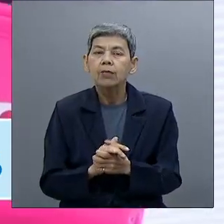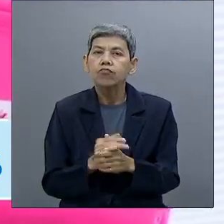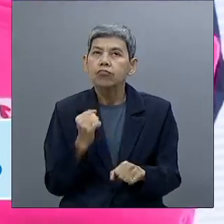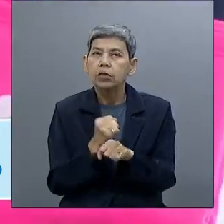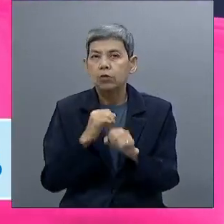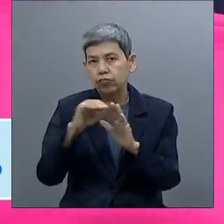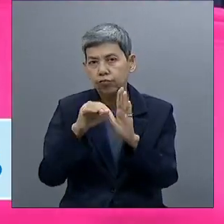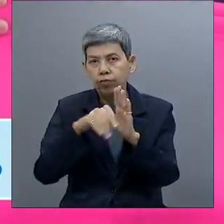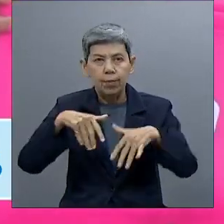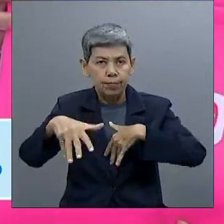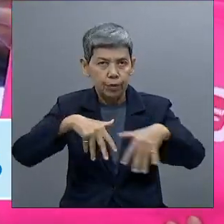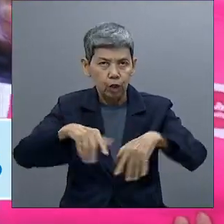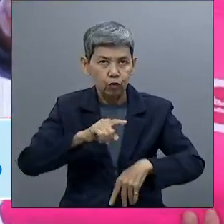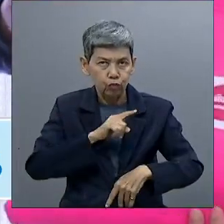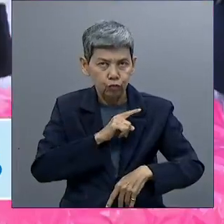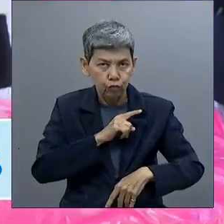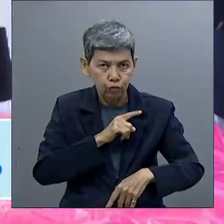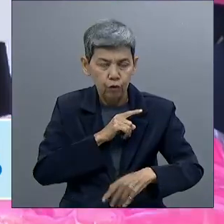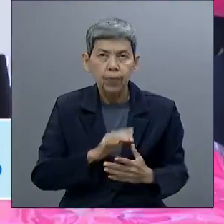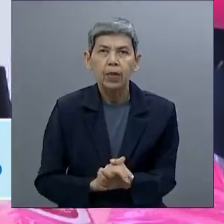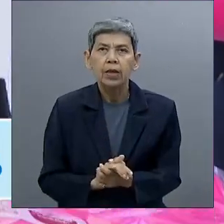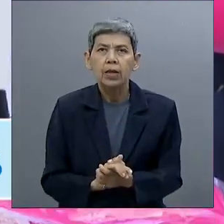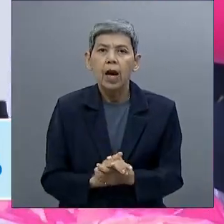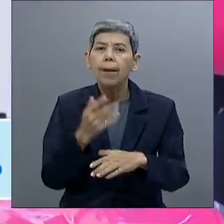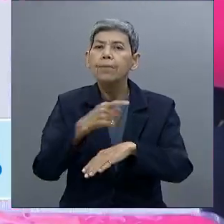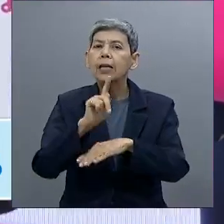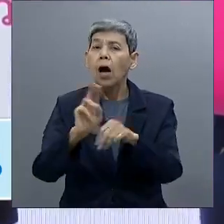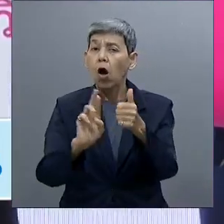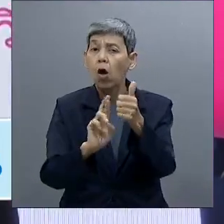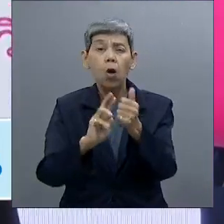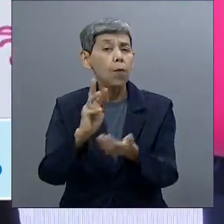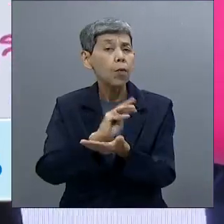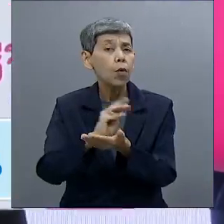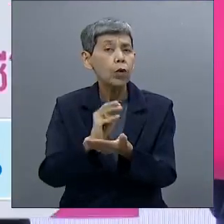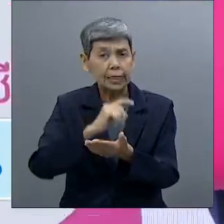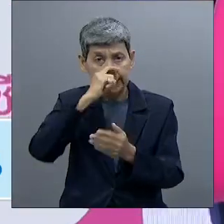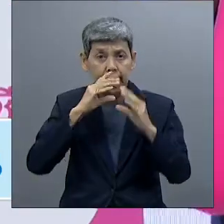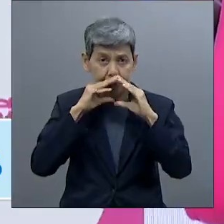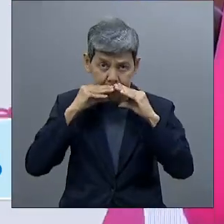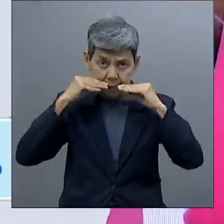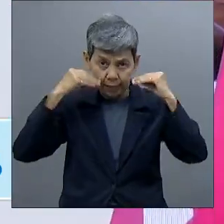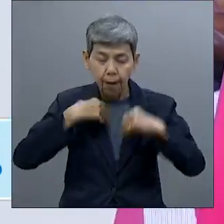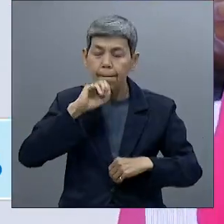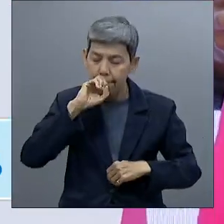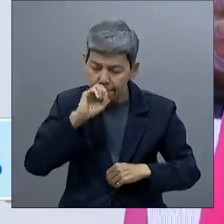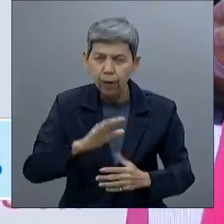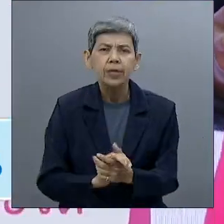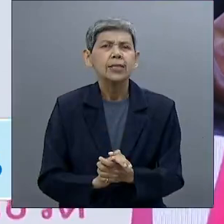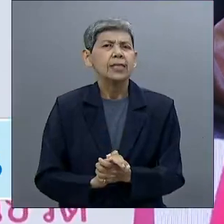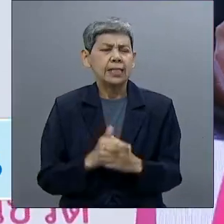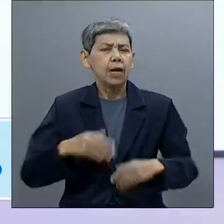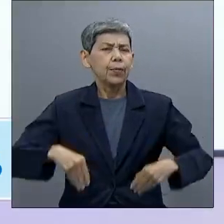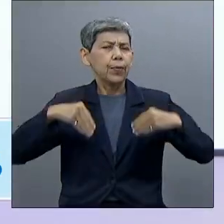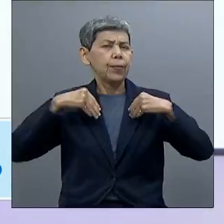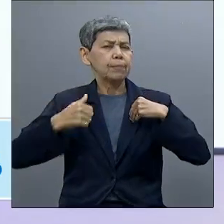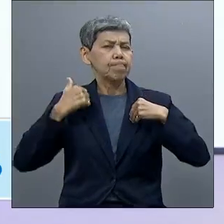การสถานีประชาชนเป็นผู้รับมอบค่ะรองประธานกรรมการมูลนิธิเมืองไทยยิ้มท่านบอกนะคะว่าความพิเศษของผ้าห่มรุ่น